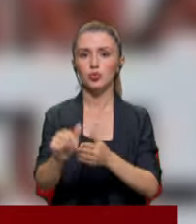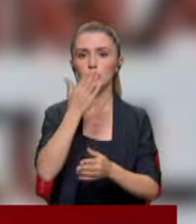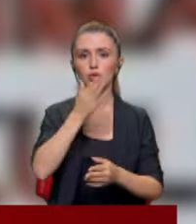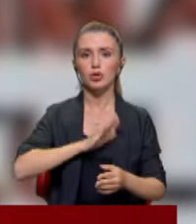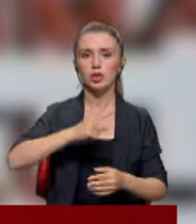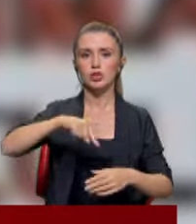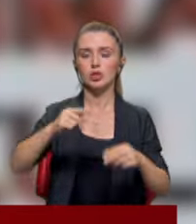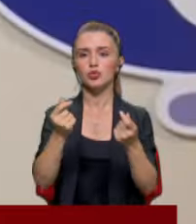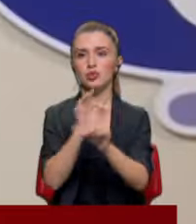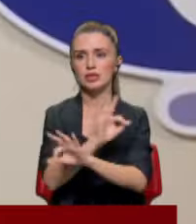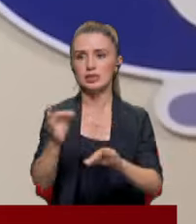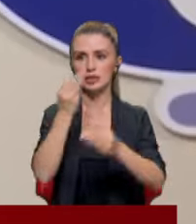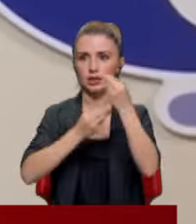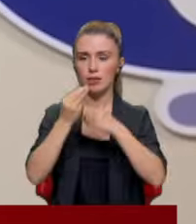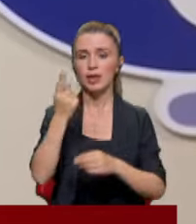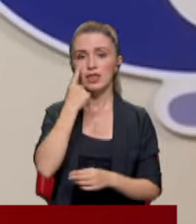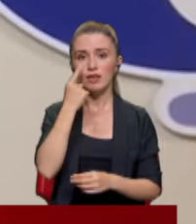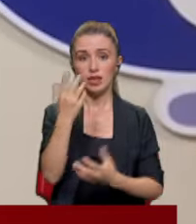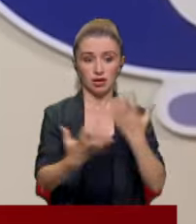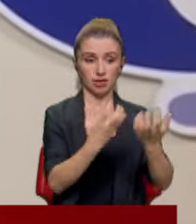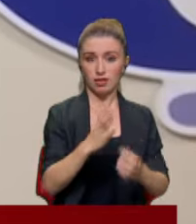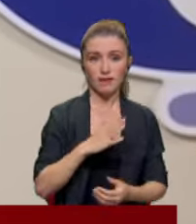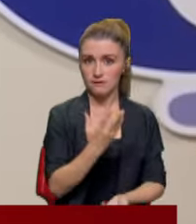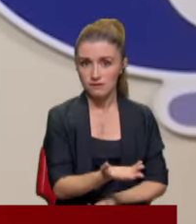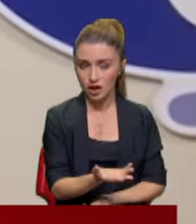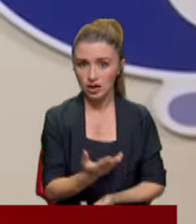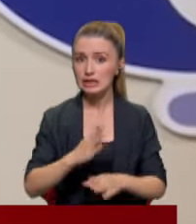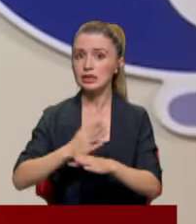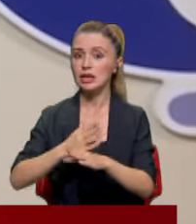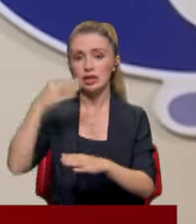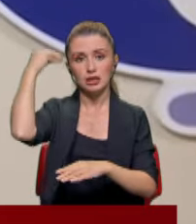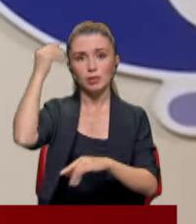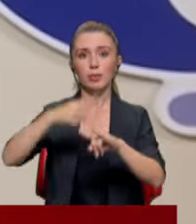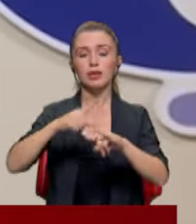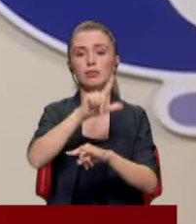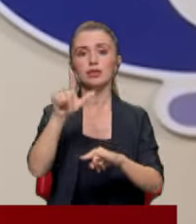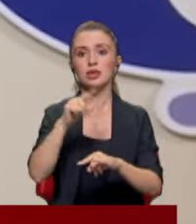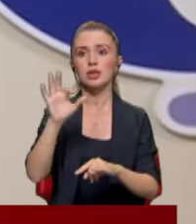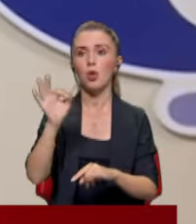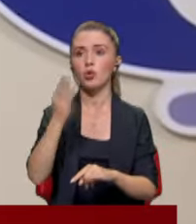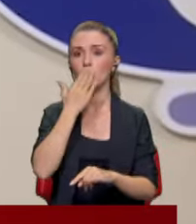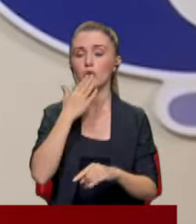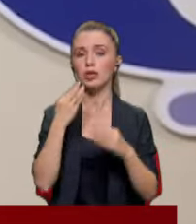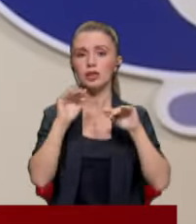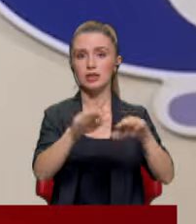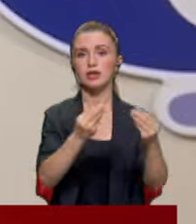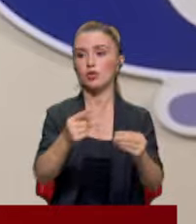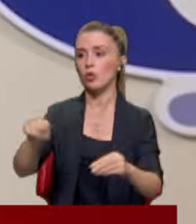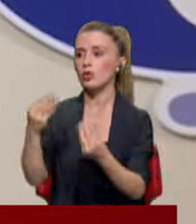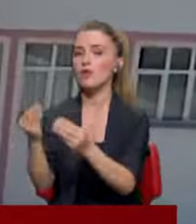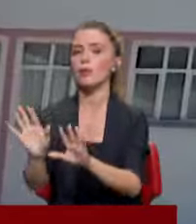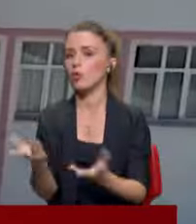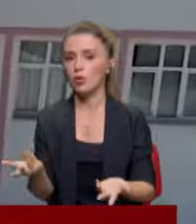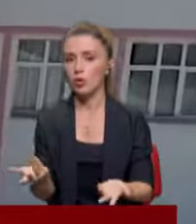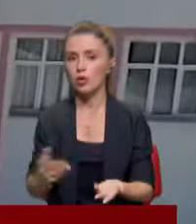öğrencilere ücretsiz öğle yemeği. Devletin kaynakları varsa neden sadece İmam Hatip liselerine ve ortaokullarına veriliyor, diğer öğrencilere